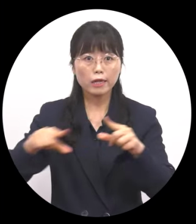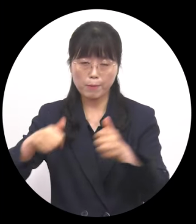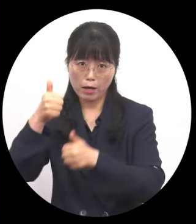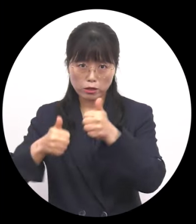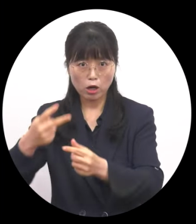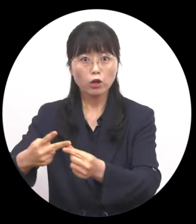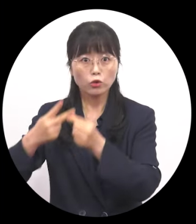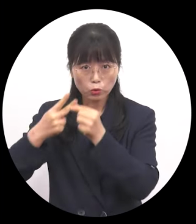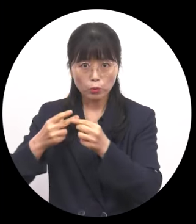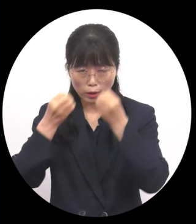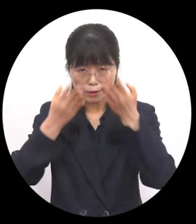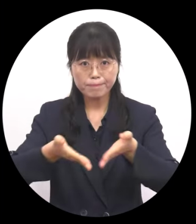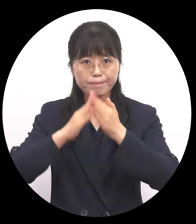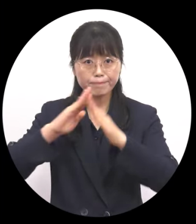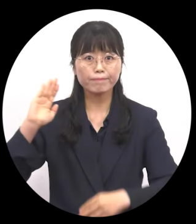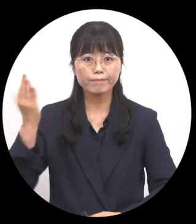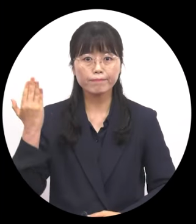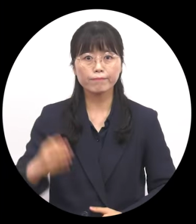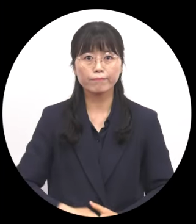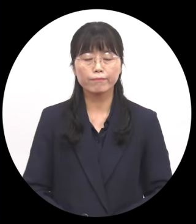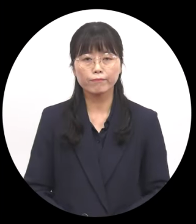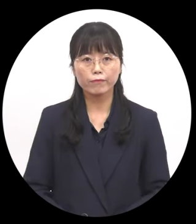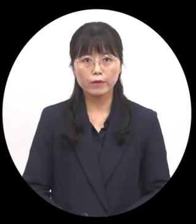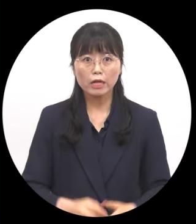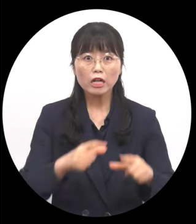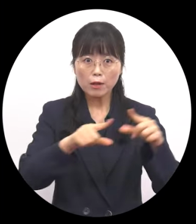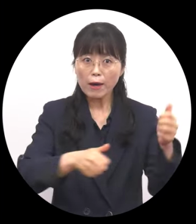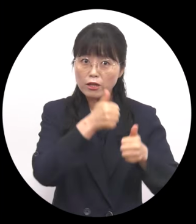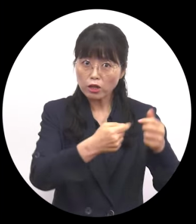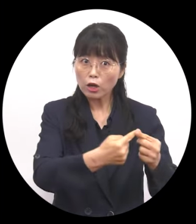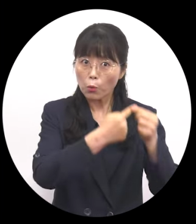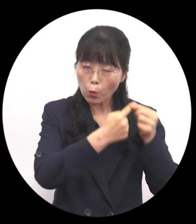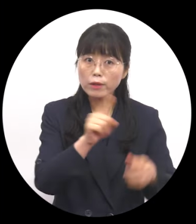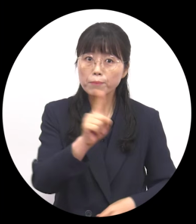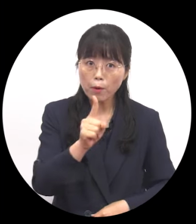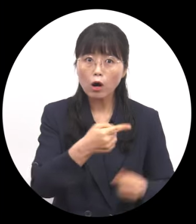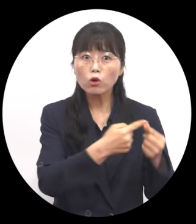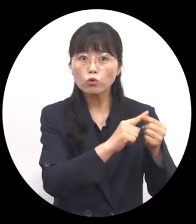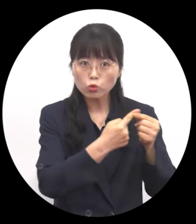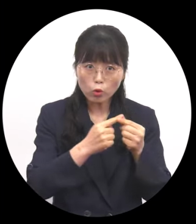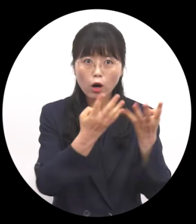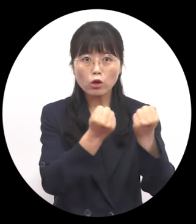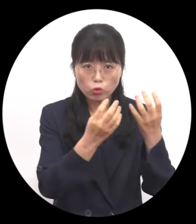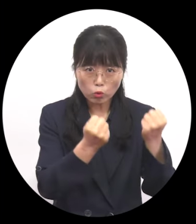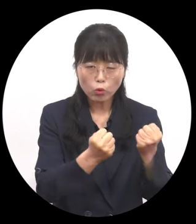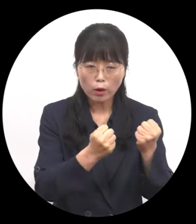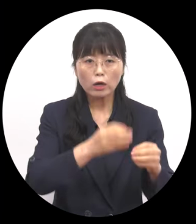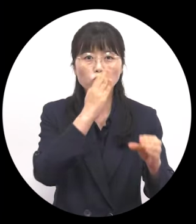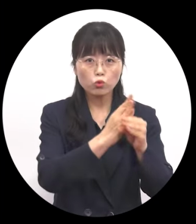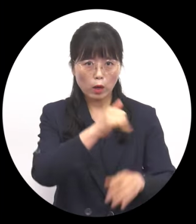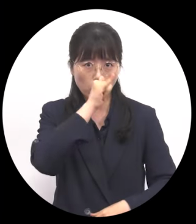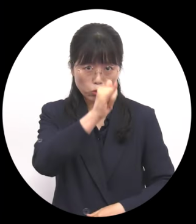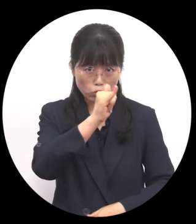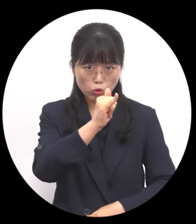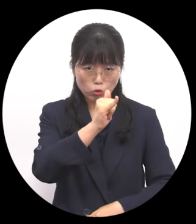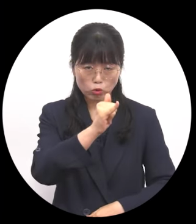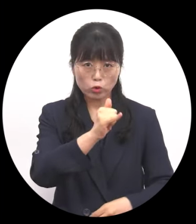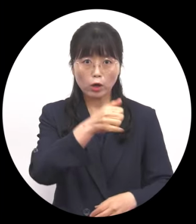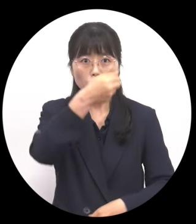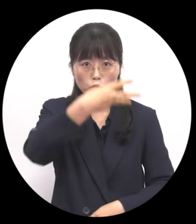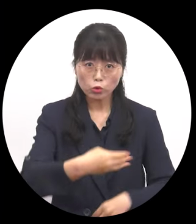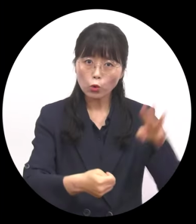일반 전형 2에서 선발합니다. 일반 전형 1은 국어, 수학 중에 우수한 영역